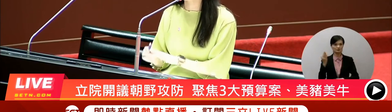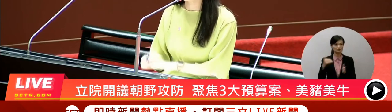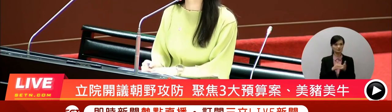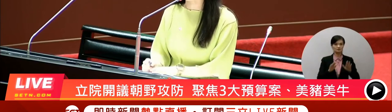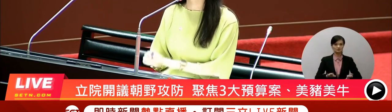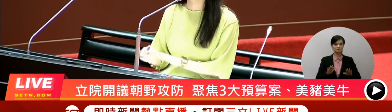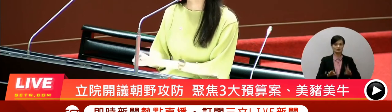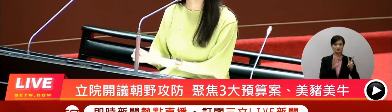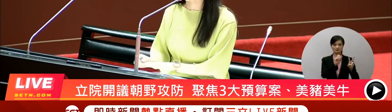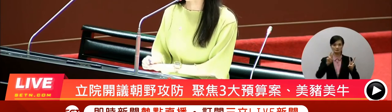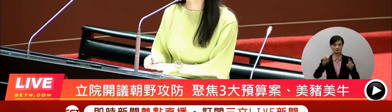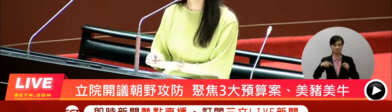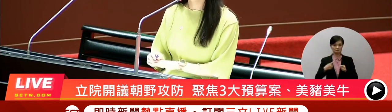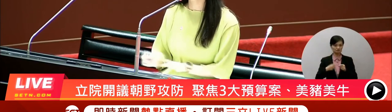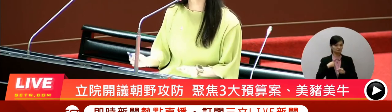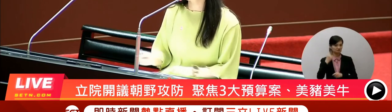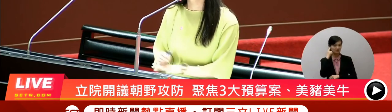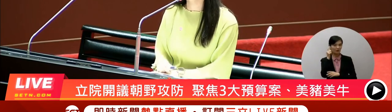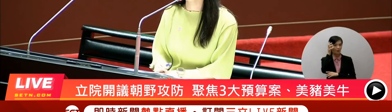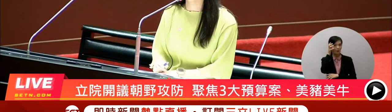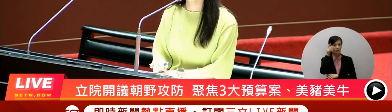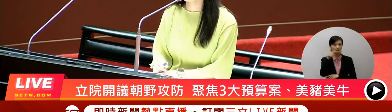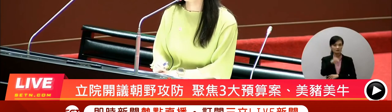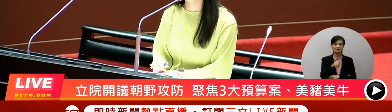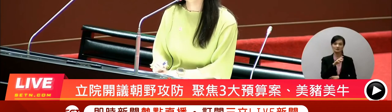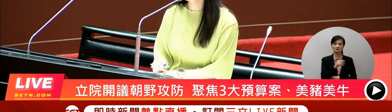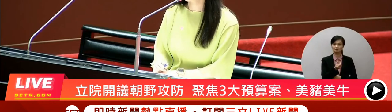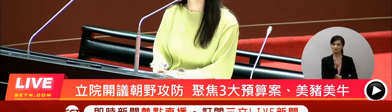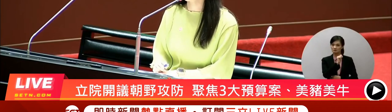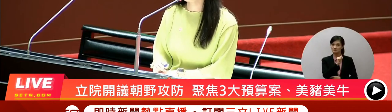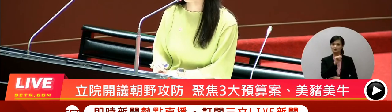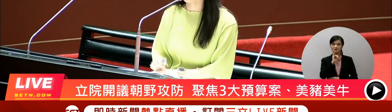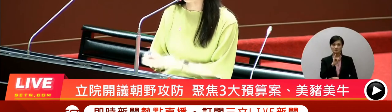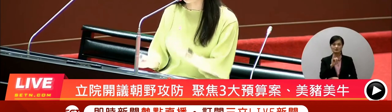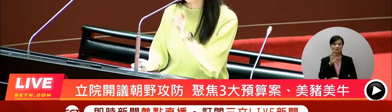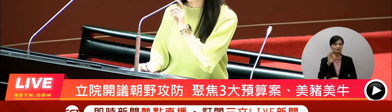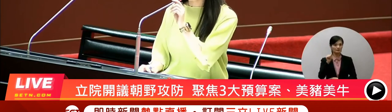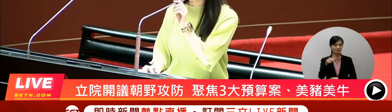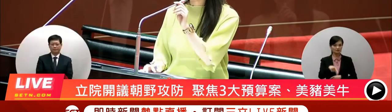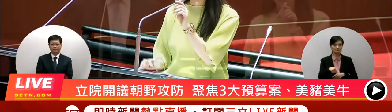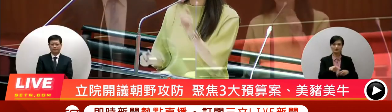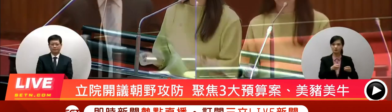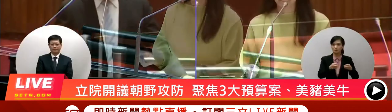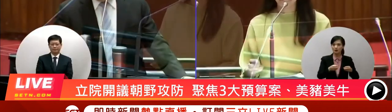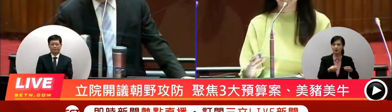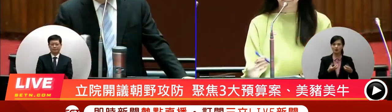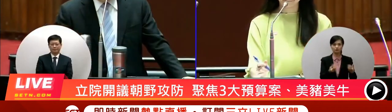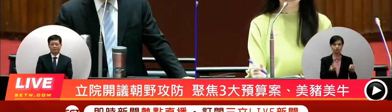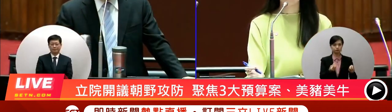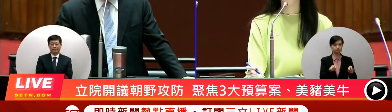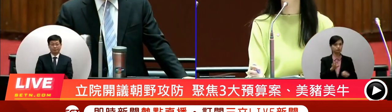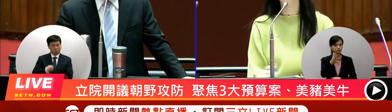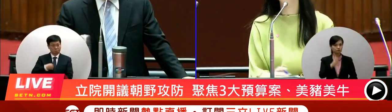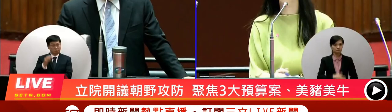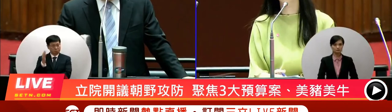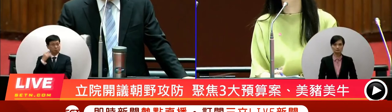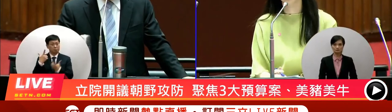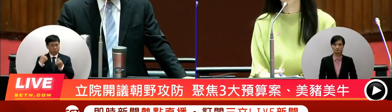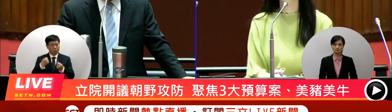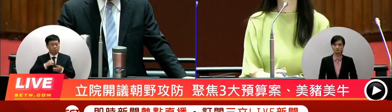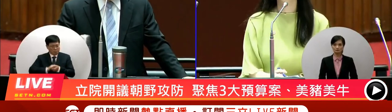待的 TIFA 或是贸易谈判完全没有进展跟进度，到底原因在哪里？ 我们政府绝